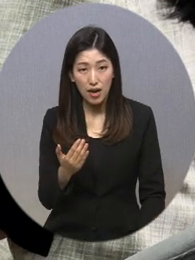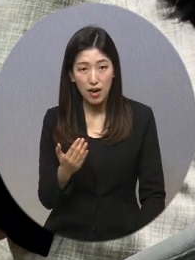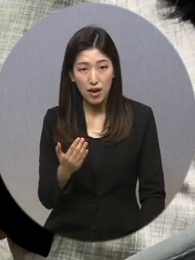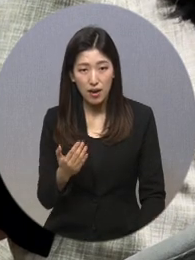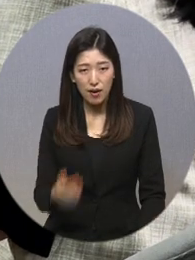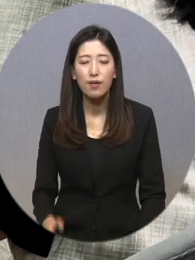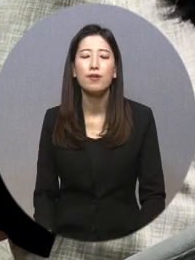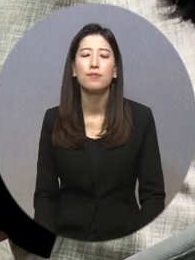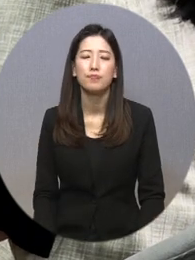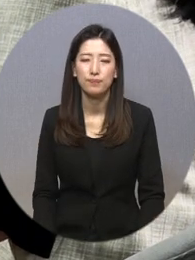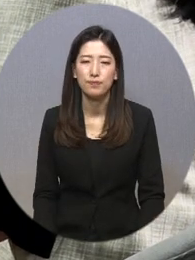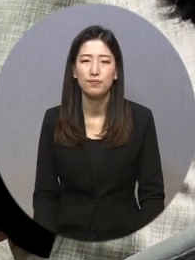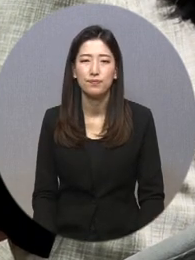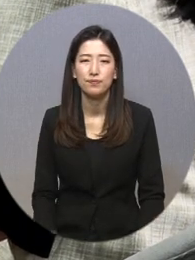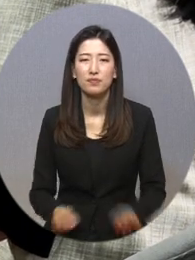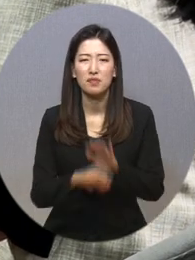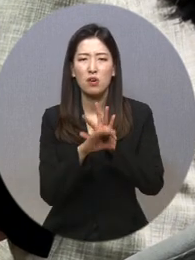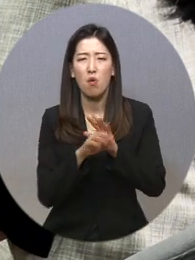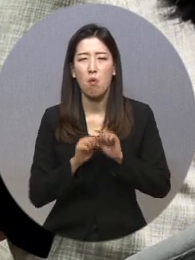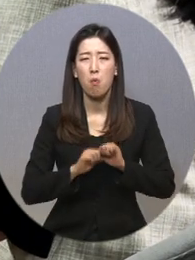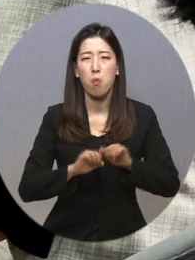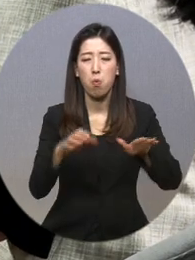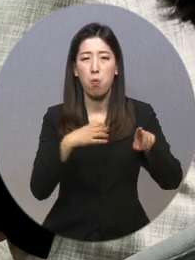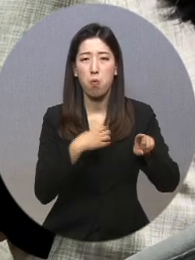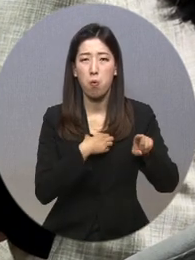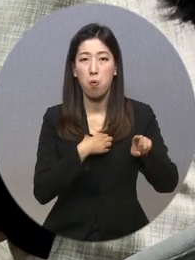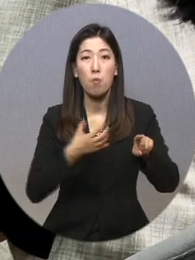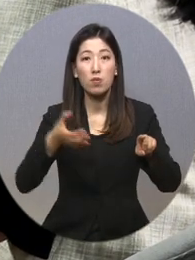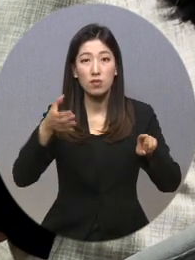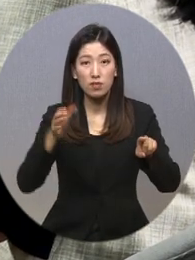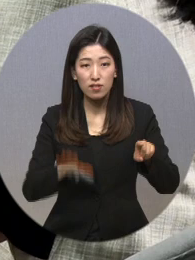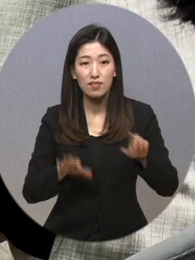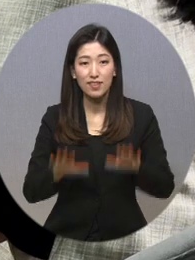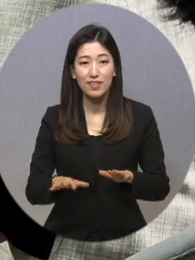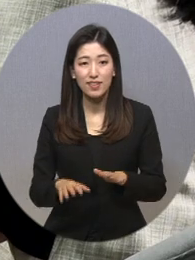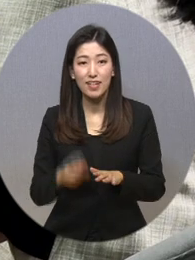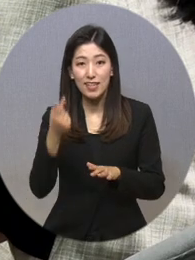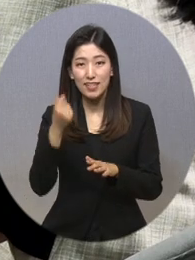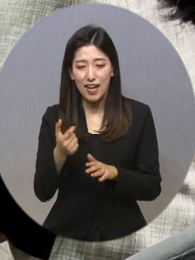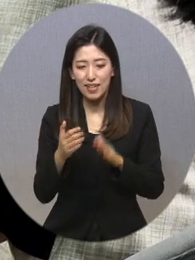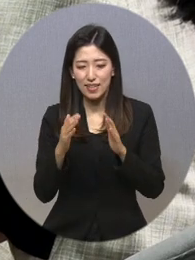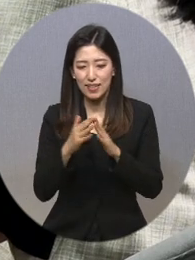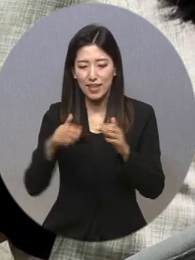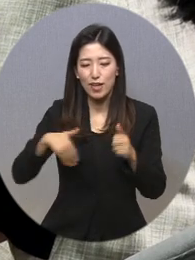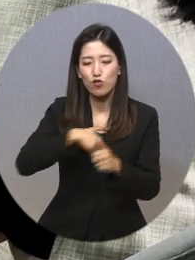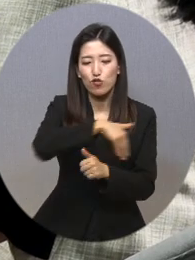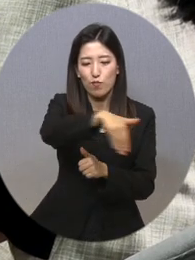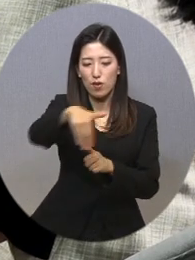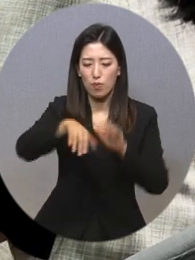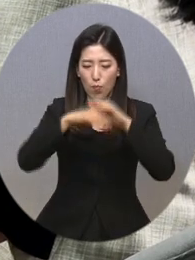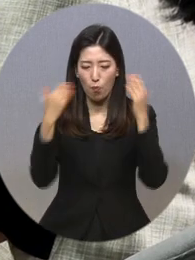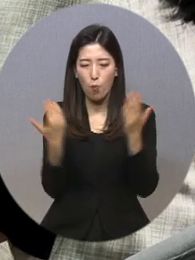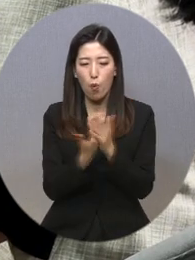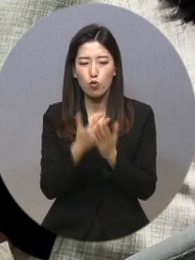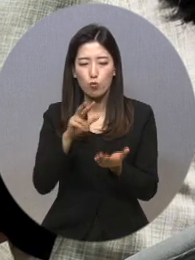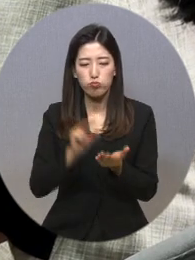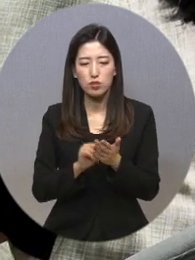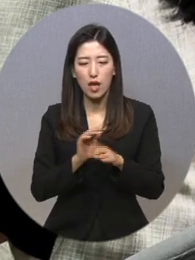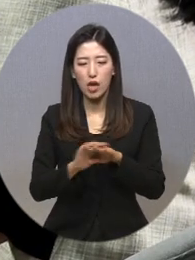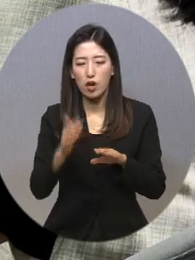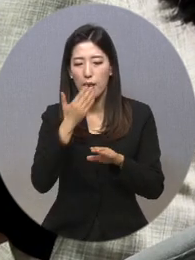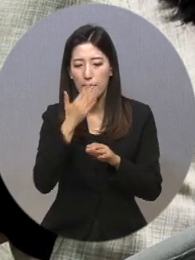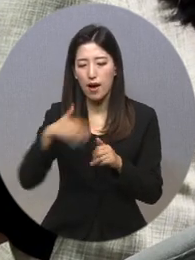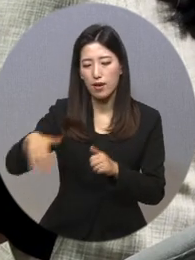팬데믹 시대에 도시의 또 하나의 패턴인 작은 컴팩트 시티를 만들어가는 데 있어서